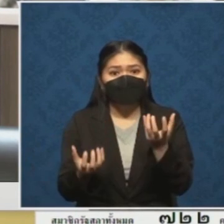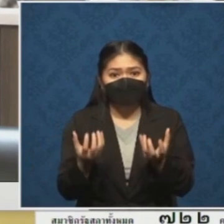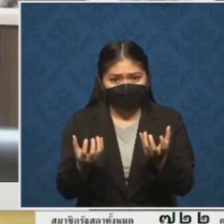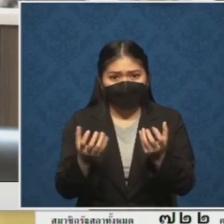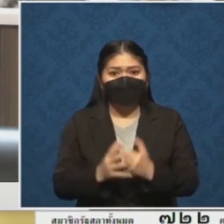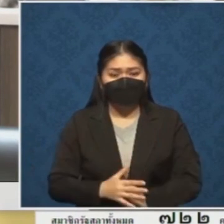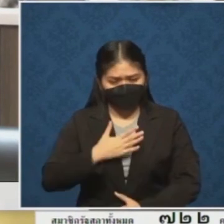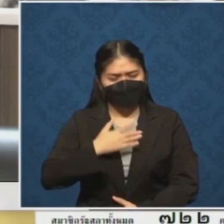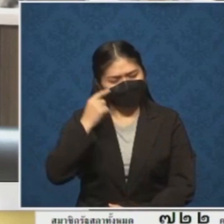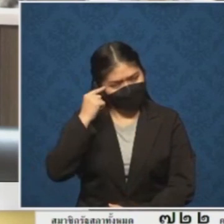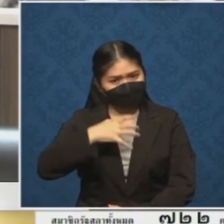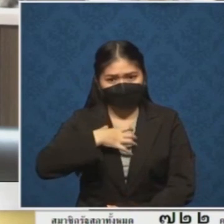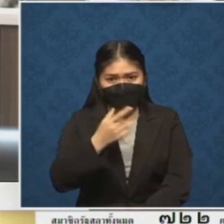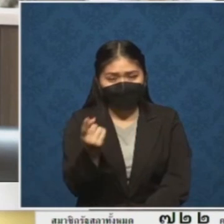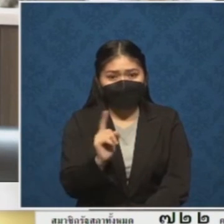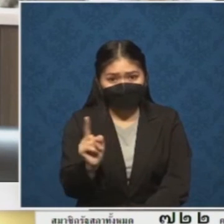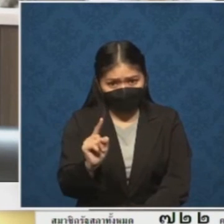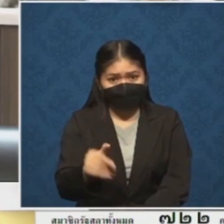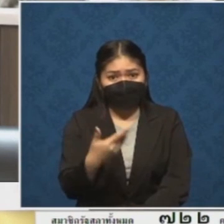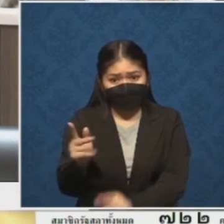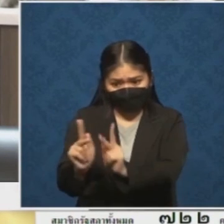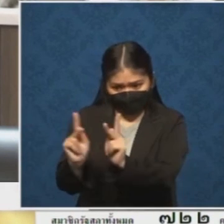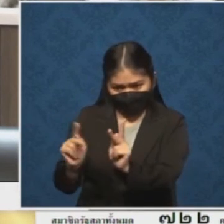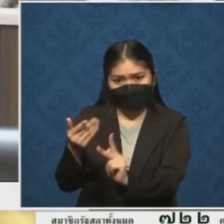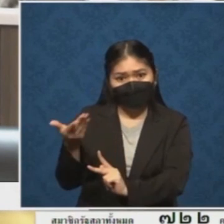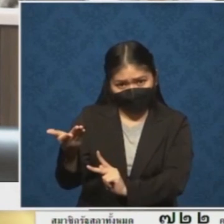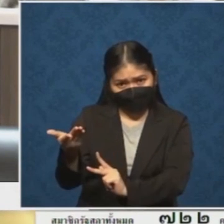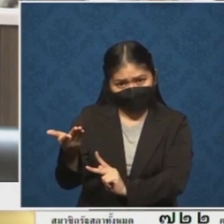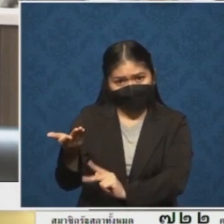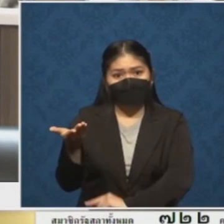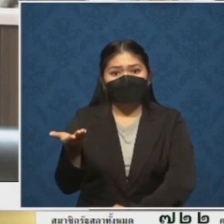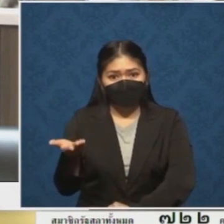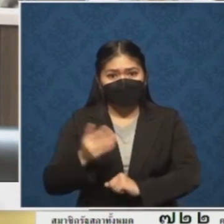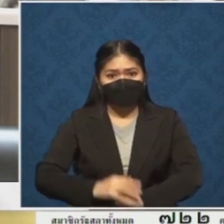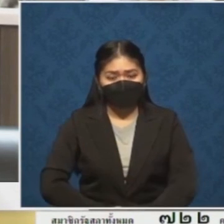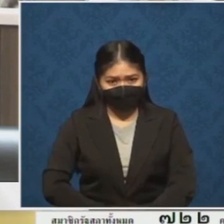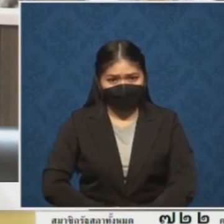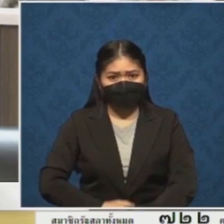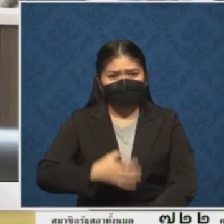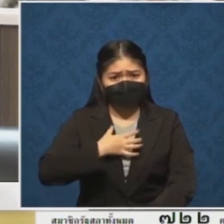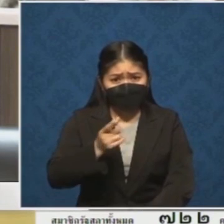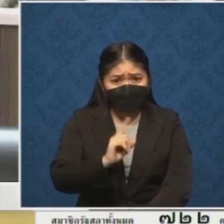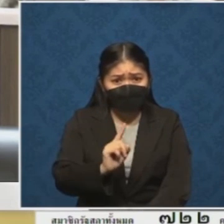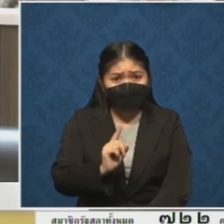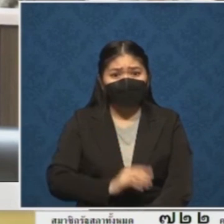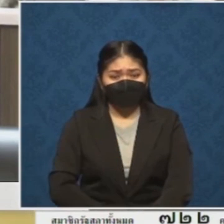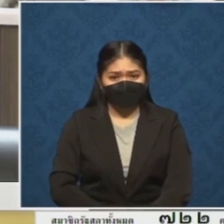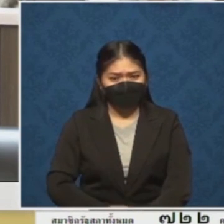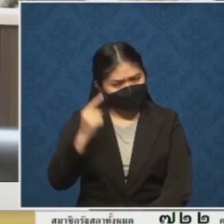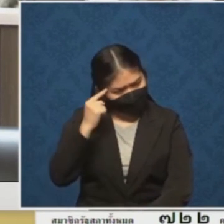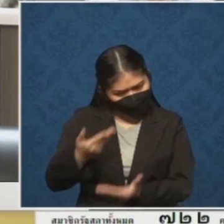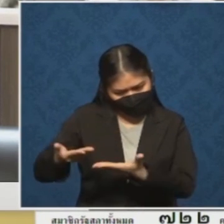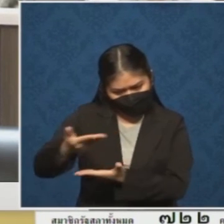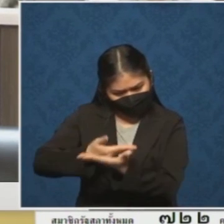มจึงอยากให้ทางกรรมาธิการที่มีการตั้งขึ้นนี้นะครับอยากให้พิจารณาความหม